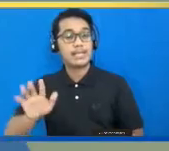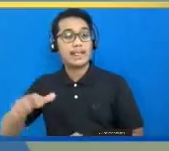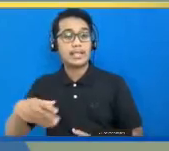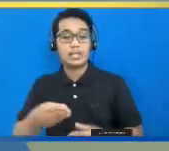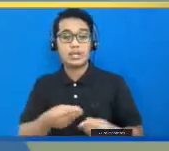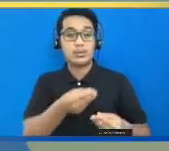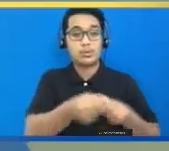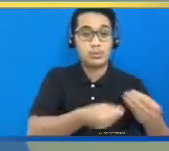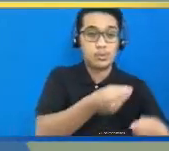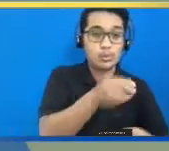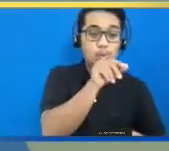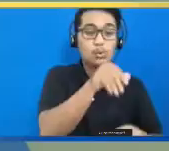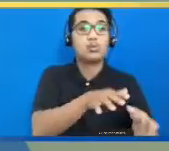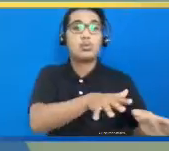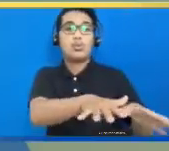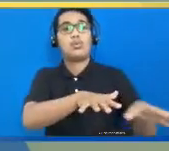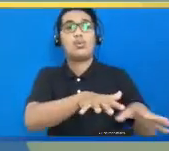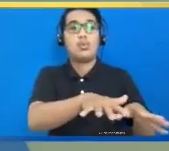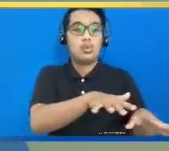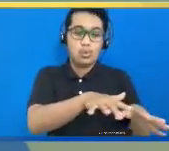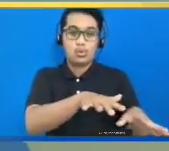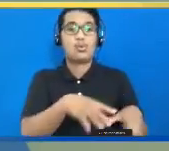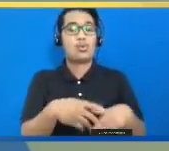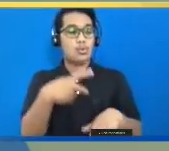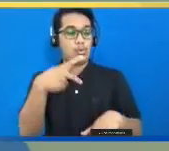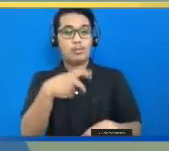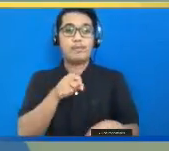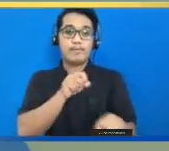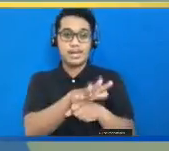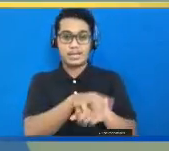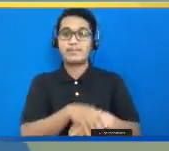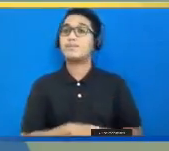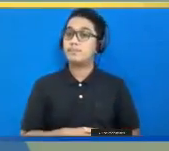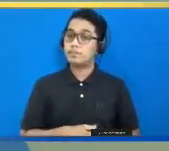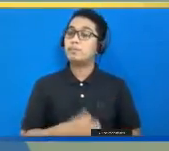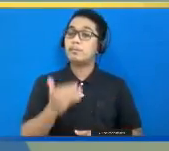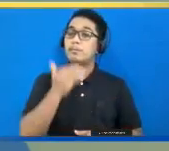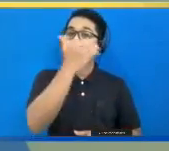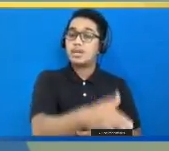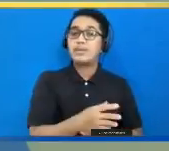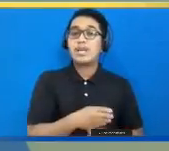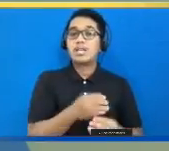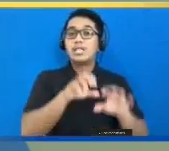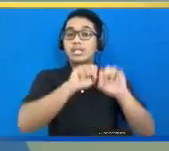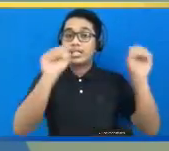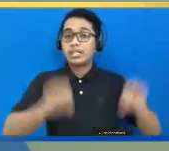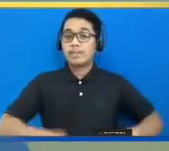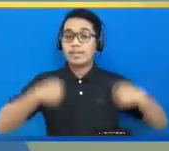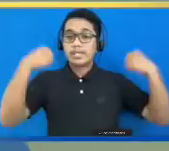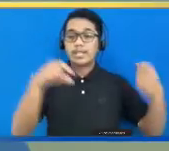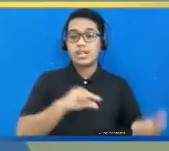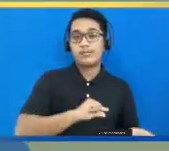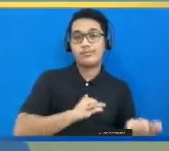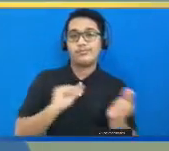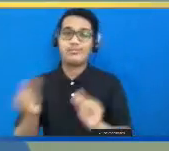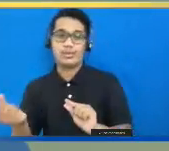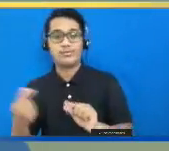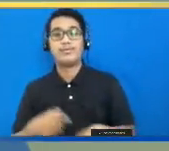untuk terus melanjutkan Penanganan pandemi dan juga melanjutkan sistem sistem kesehatan kita